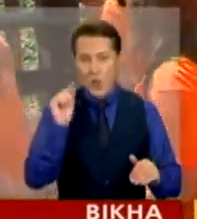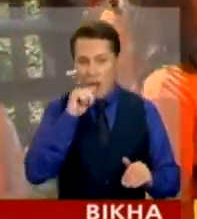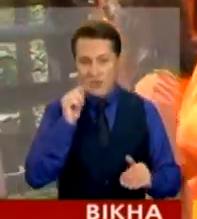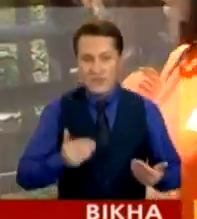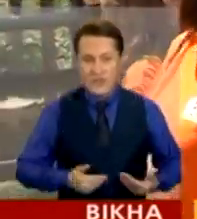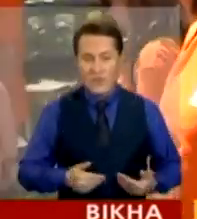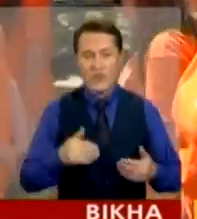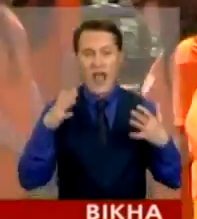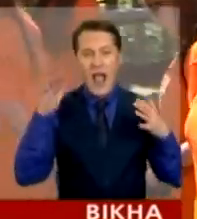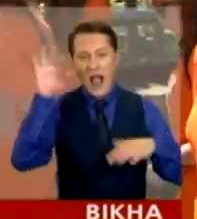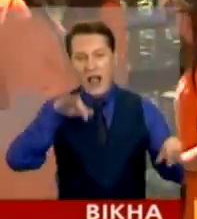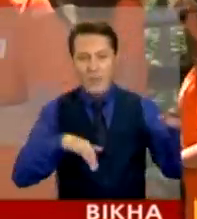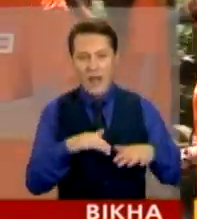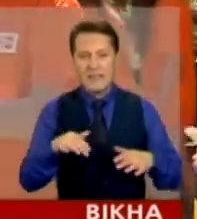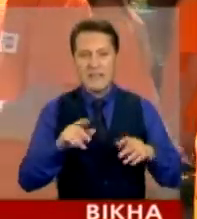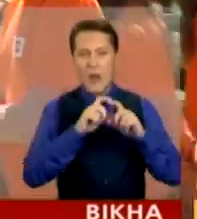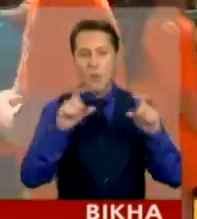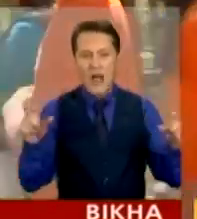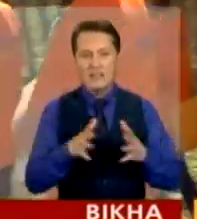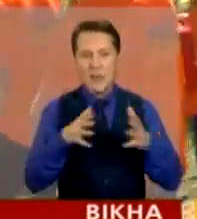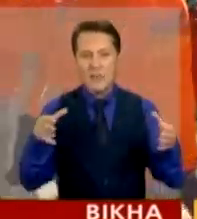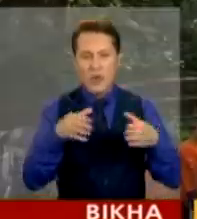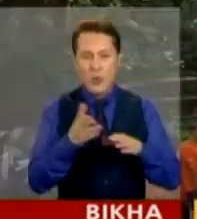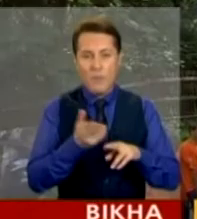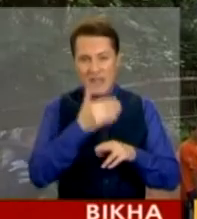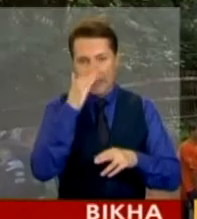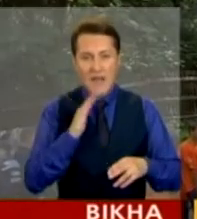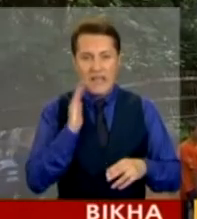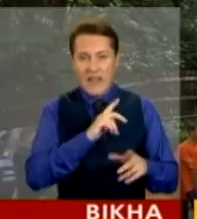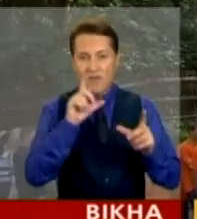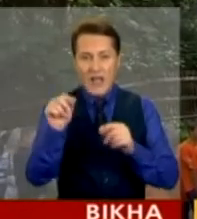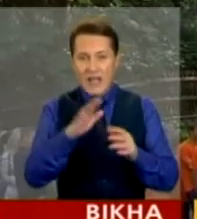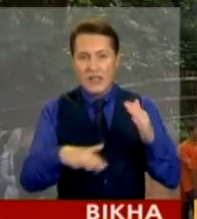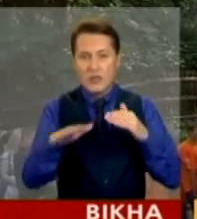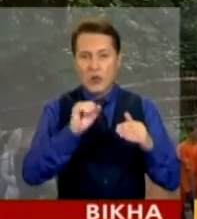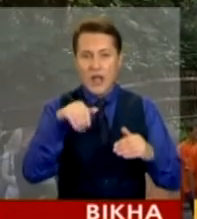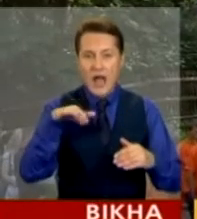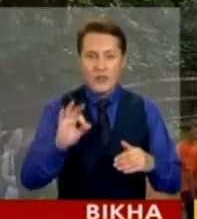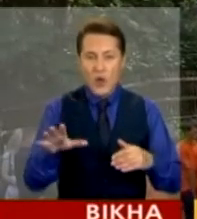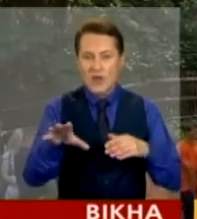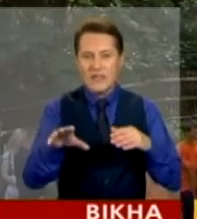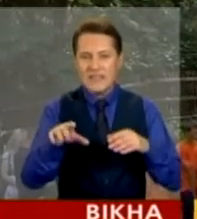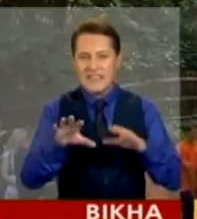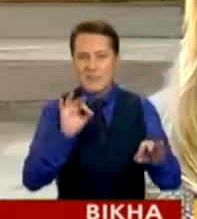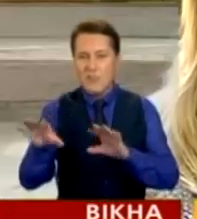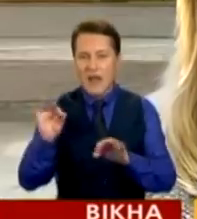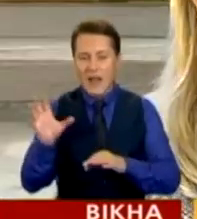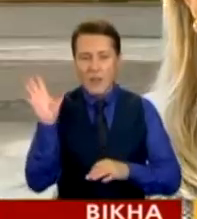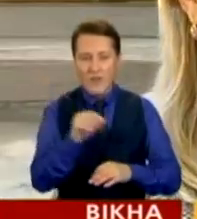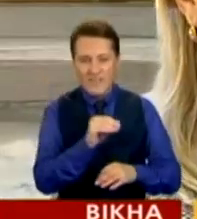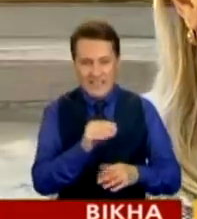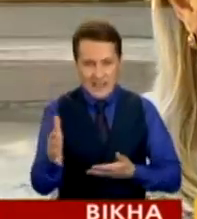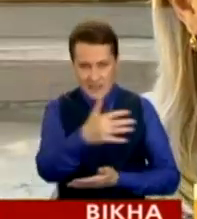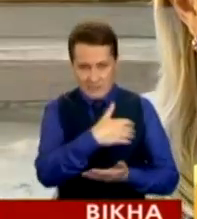карпатських баз. Це зараз найбільша група діток, які без батьків виїхали із зони АТО. Збирали малих по усій Луганщині. Було